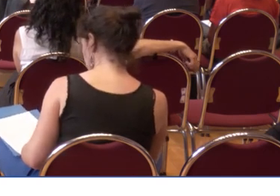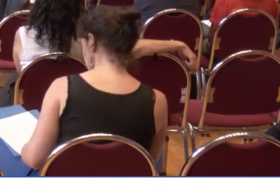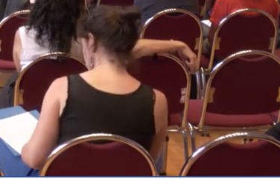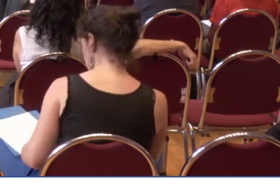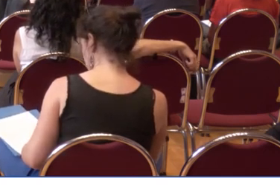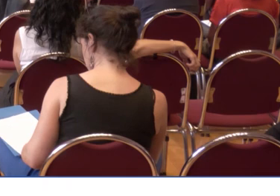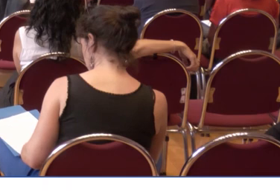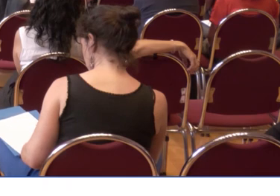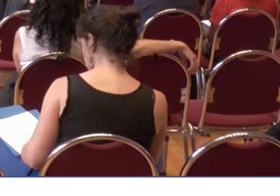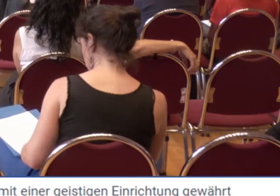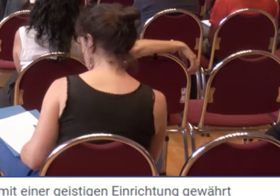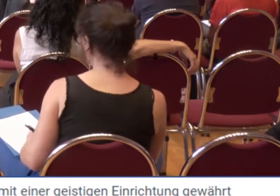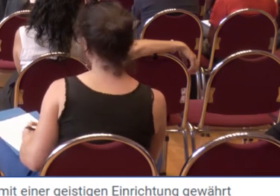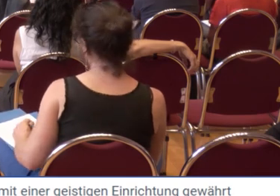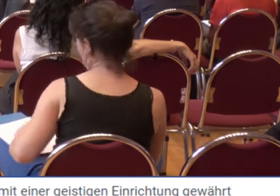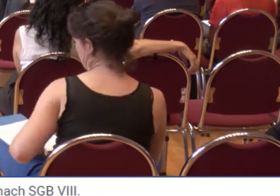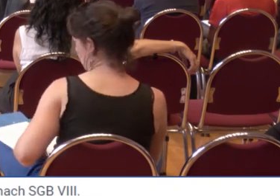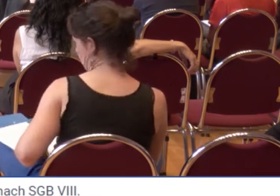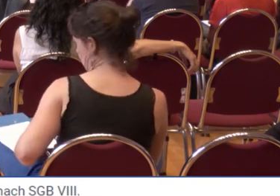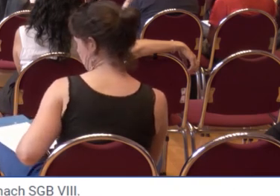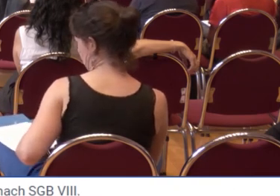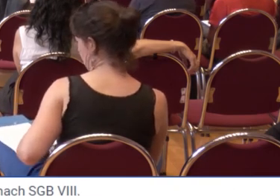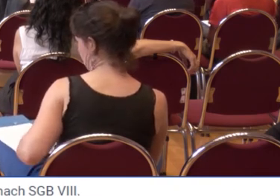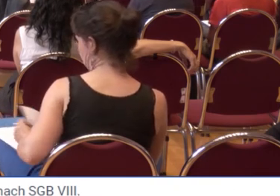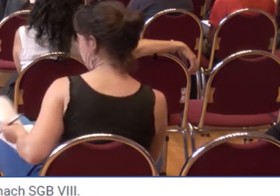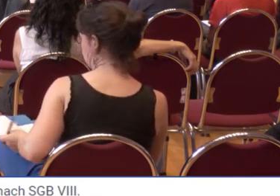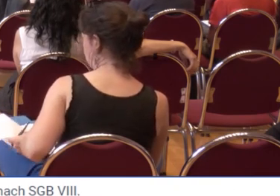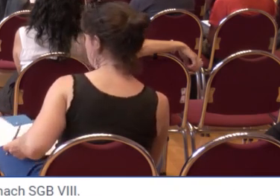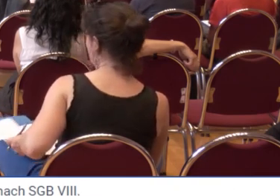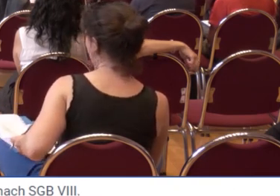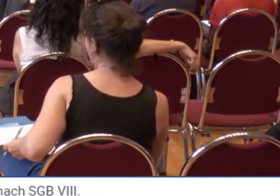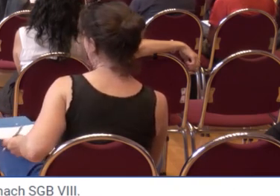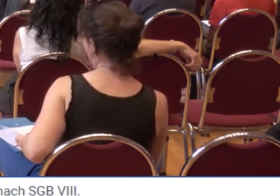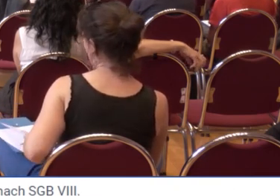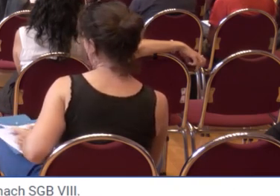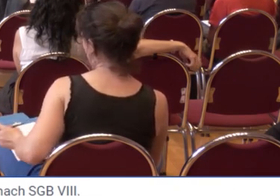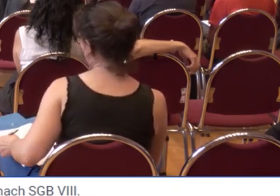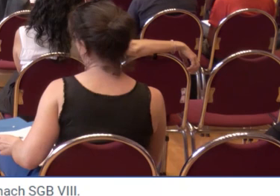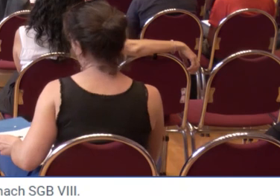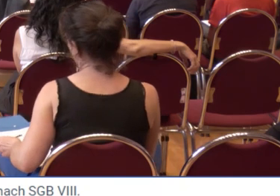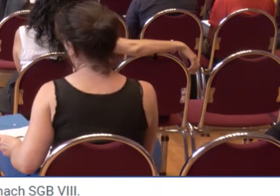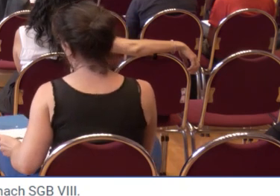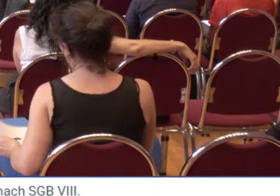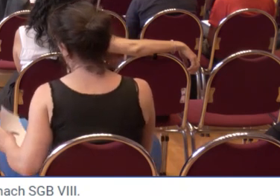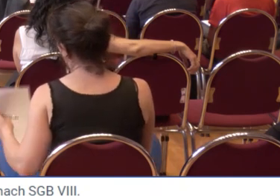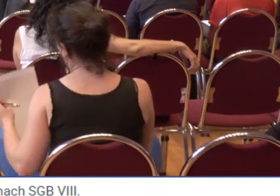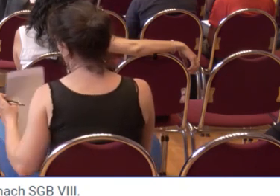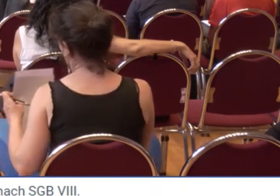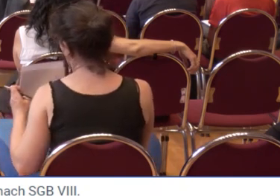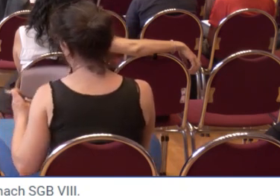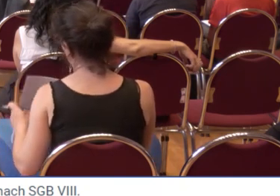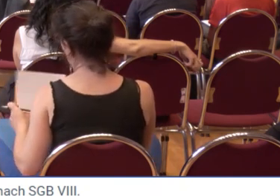Bedarfsermittlung und das ist eigentlich auch die Stellschraube wie viel Hilfen braucht